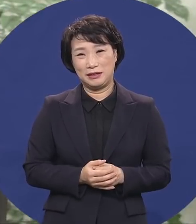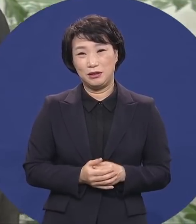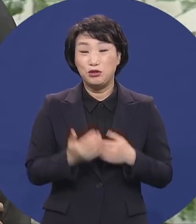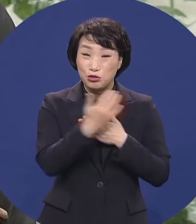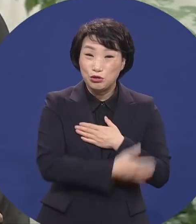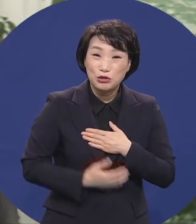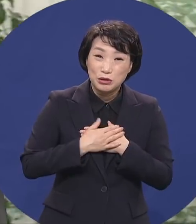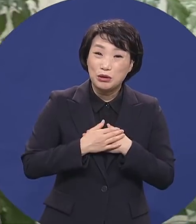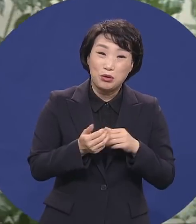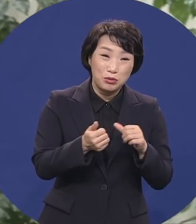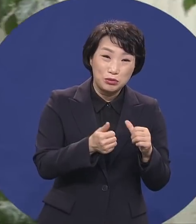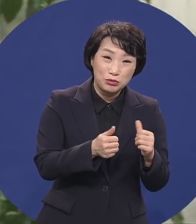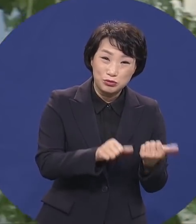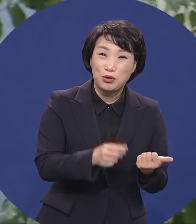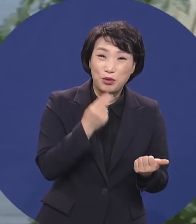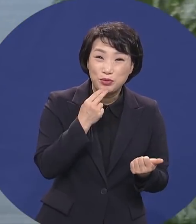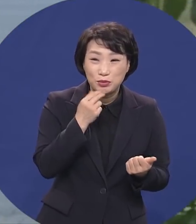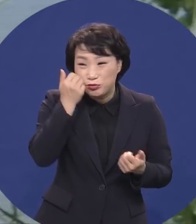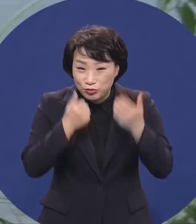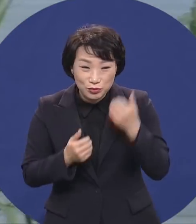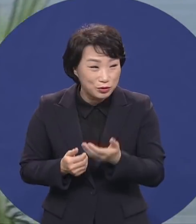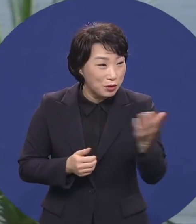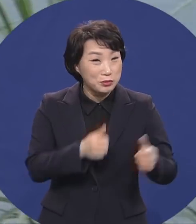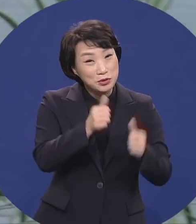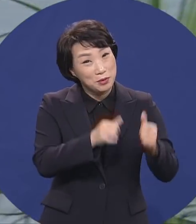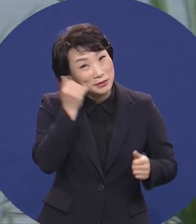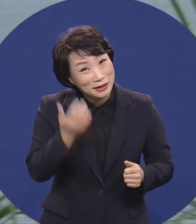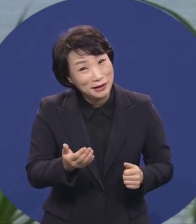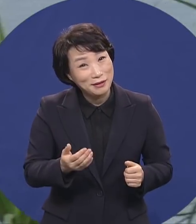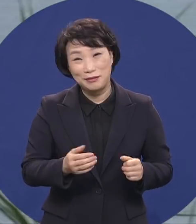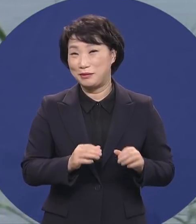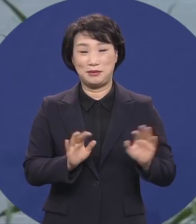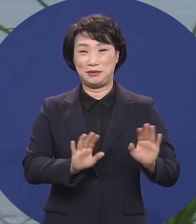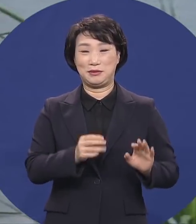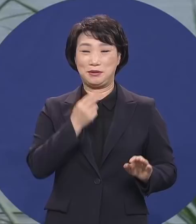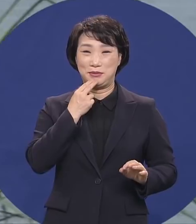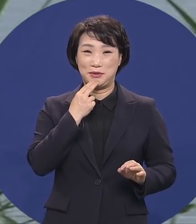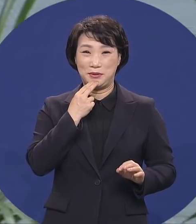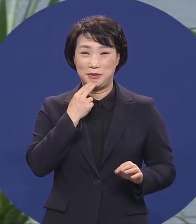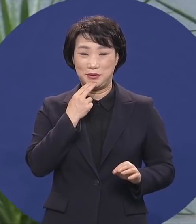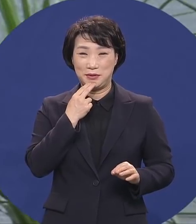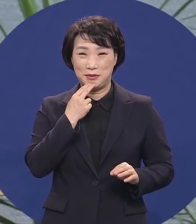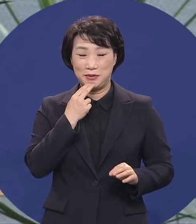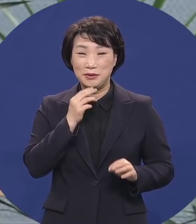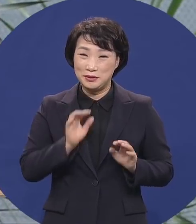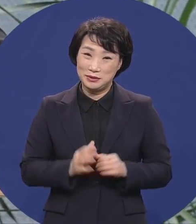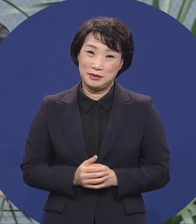육신이 없으면 뭐 누가 시험할 일이 있습니까? 시험 받을 일도 없죠.